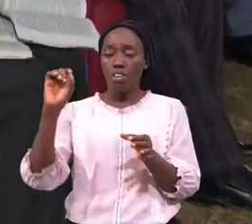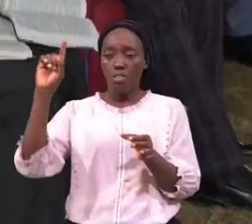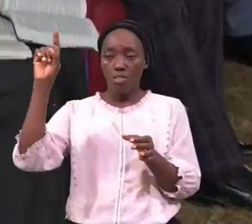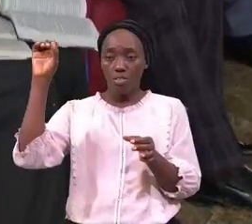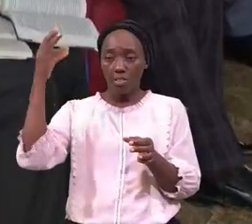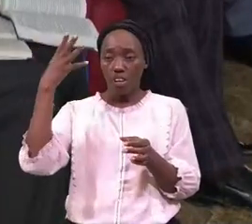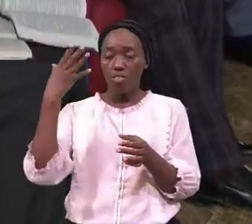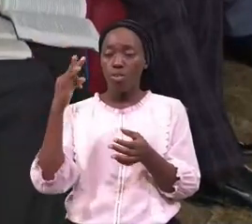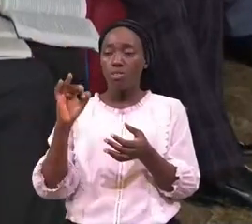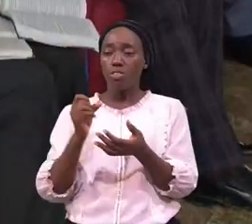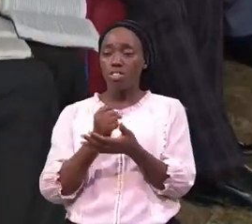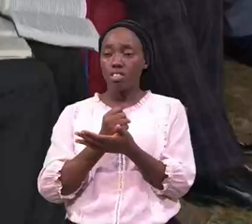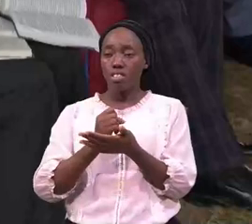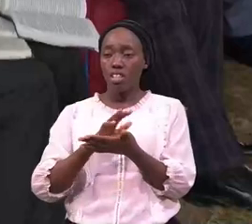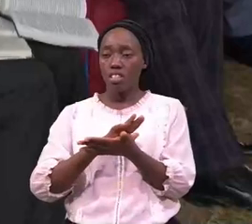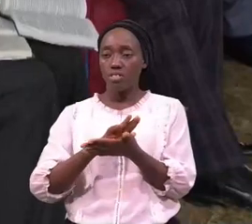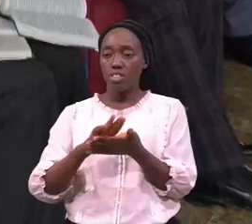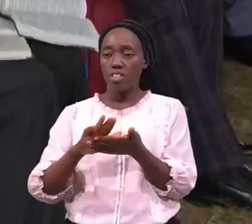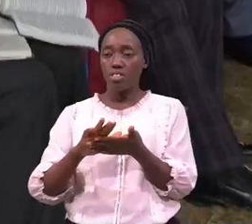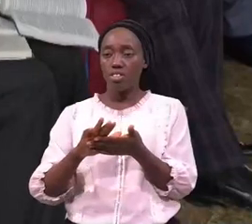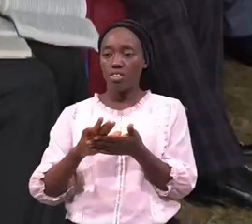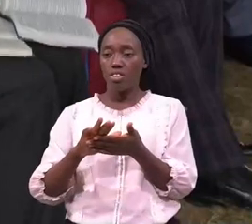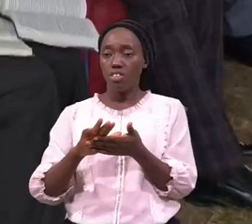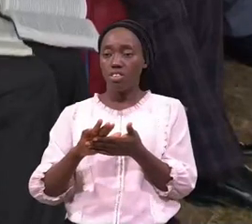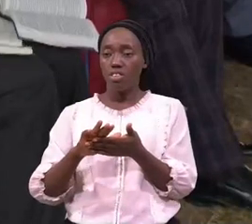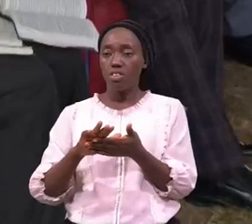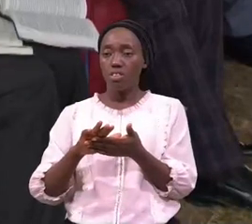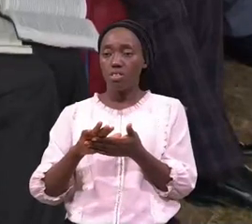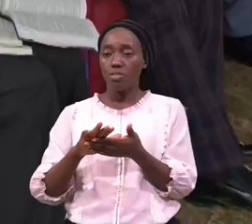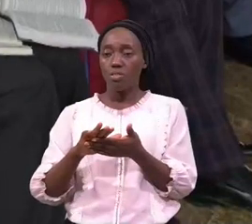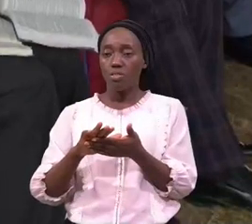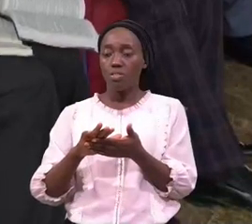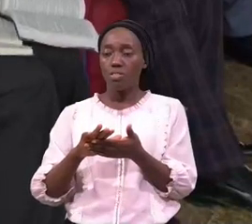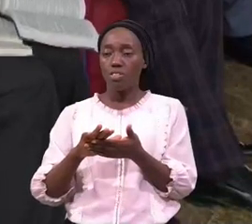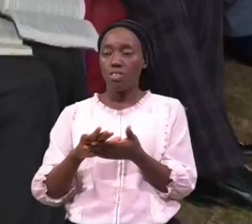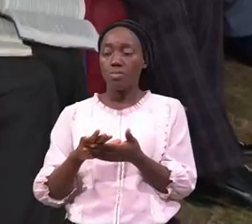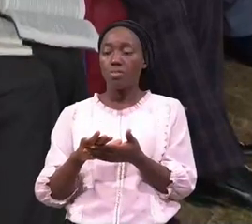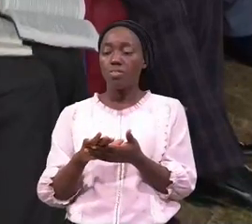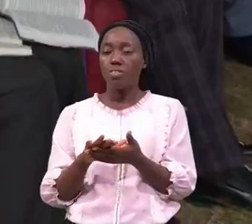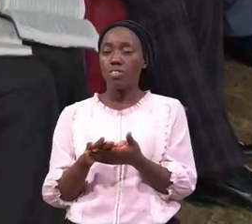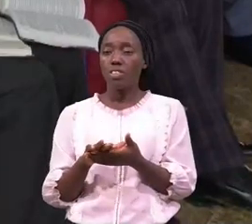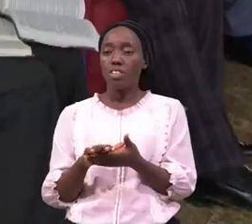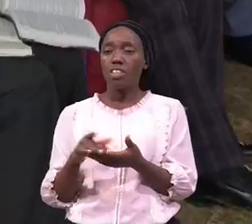Deuxième point, la consécration des participants de la grâce et de la sanctification.